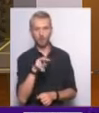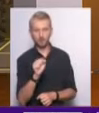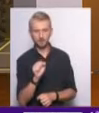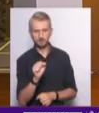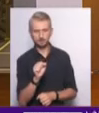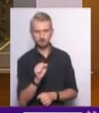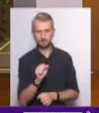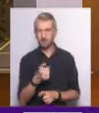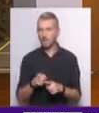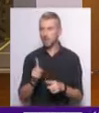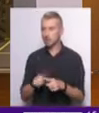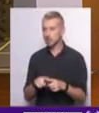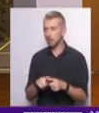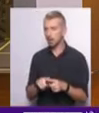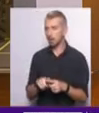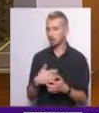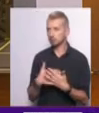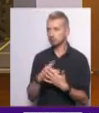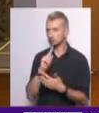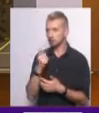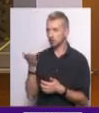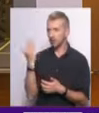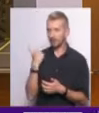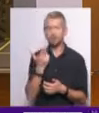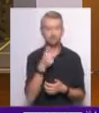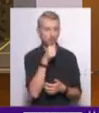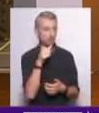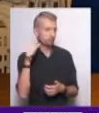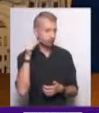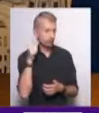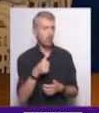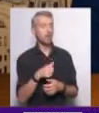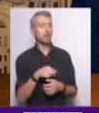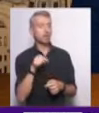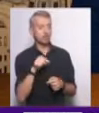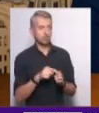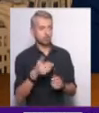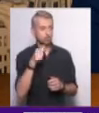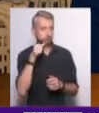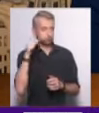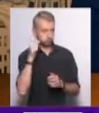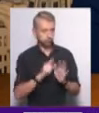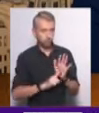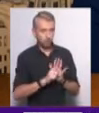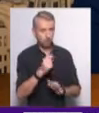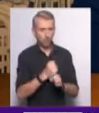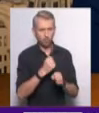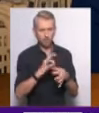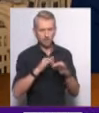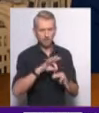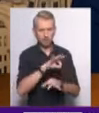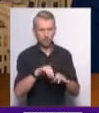Героя-розвідника, тобто це за часом було десь рік назад, близько року тому. І з цього часу почалася робота спочатку над доволі складним проєктом